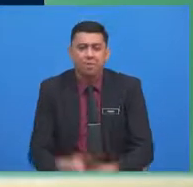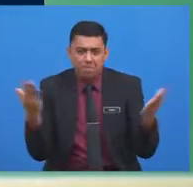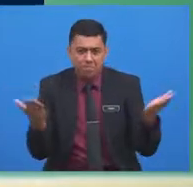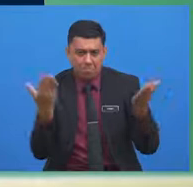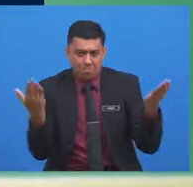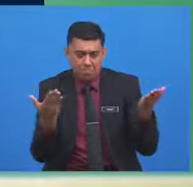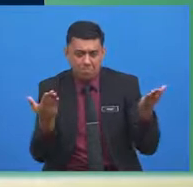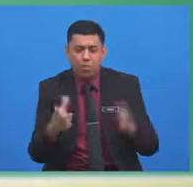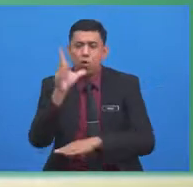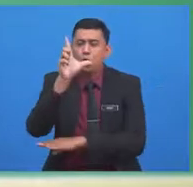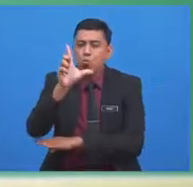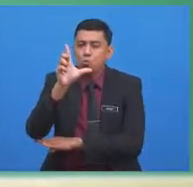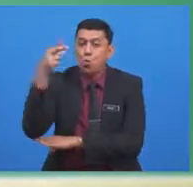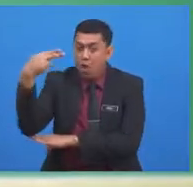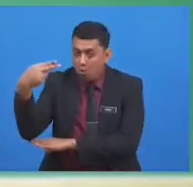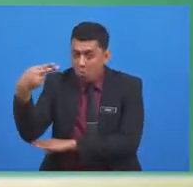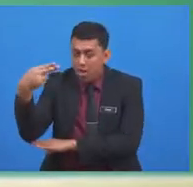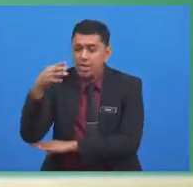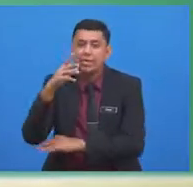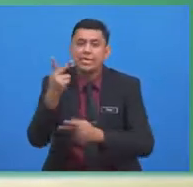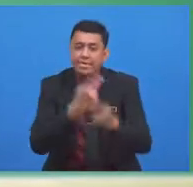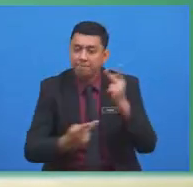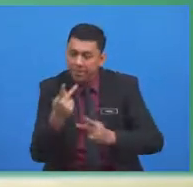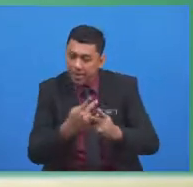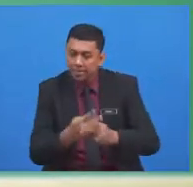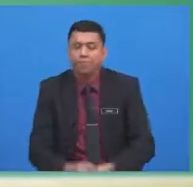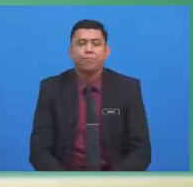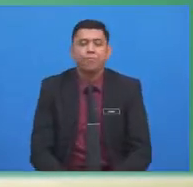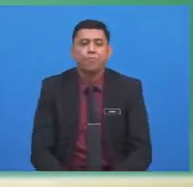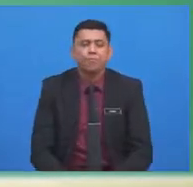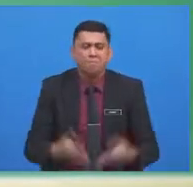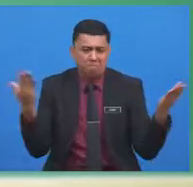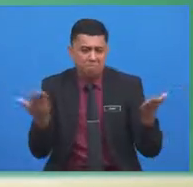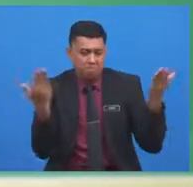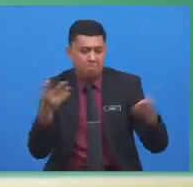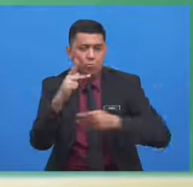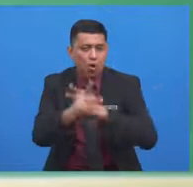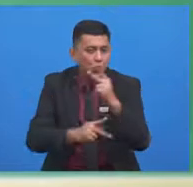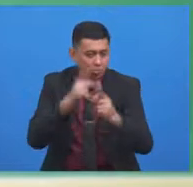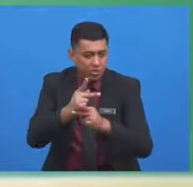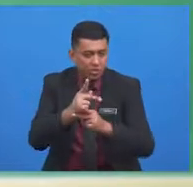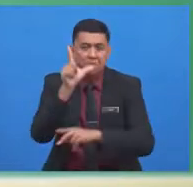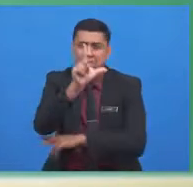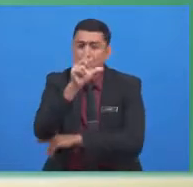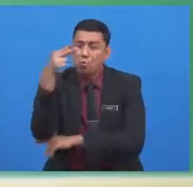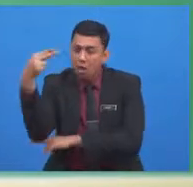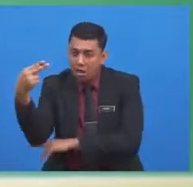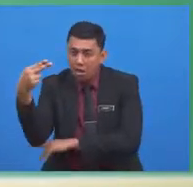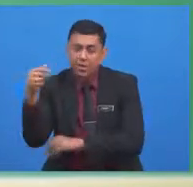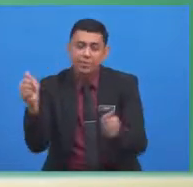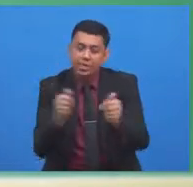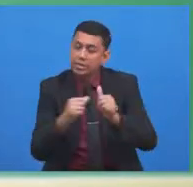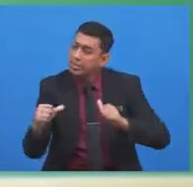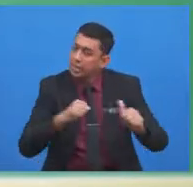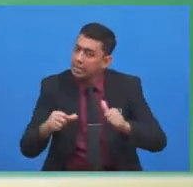kimia. Julat suhu harian yang tinggi menggalakkan proses luluh hawa fizikal dengan